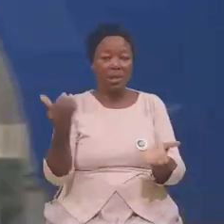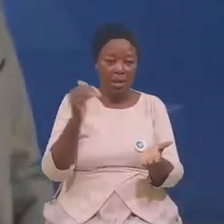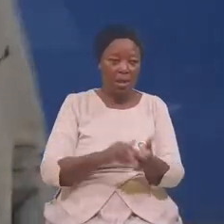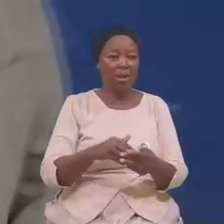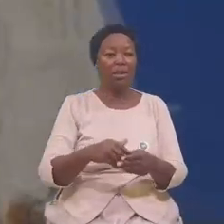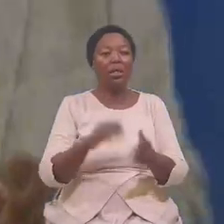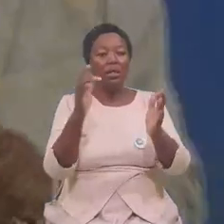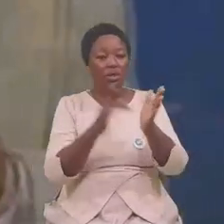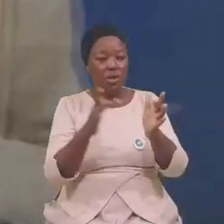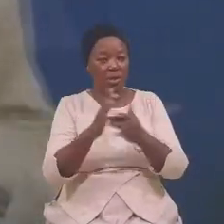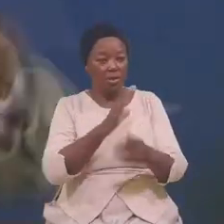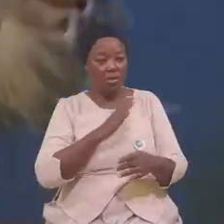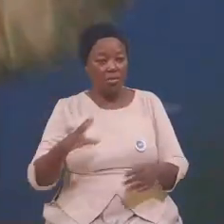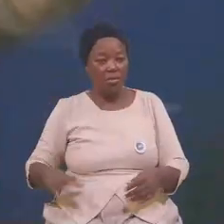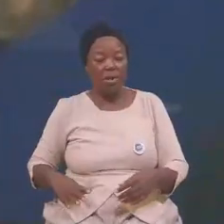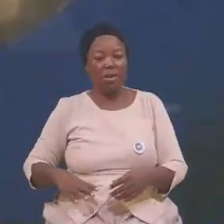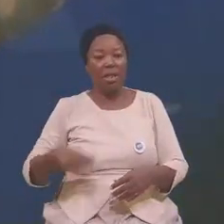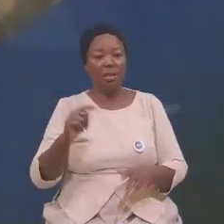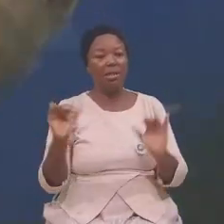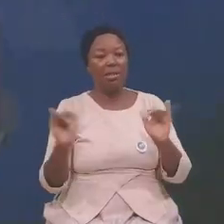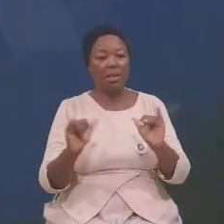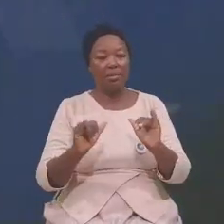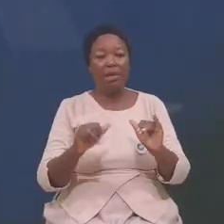Jésus-Christ, le même, le Sauveur,